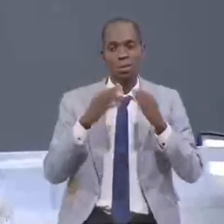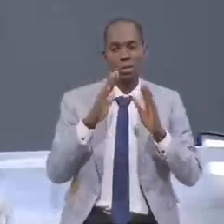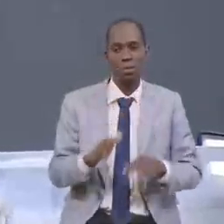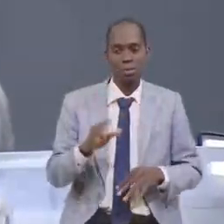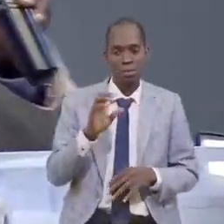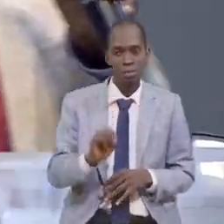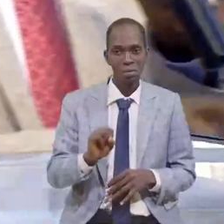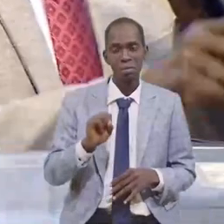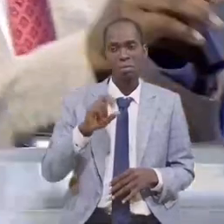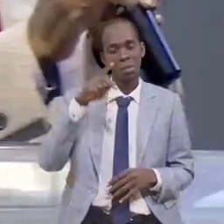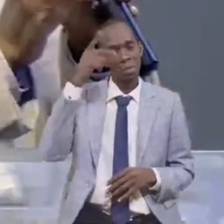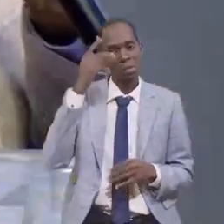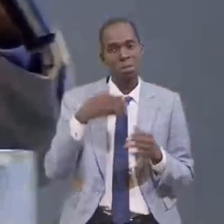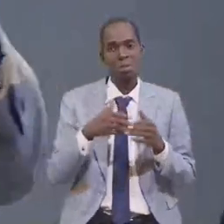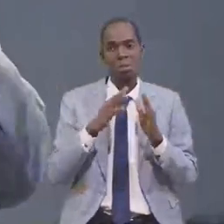politiques,